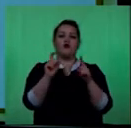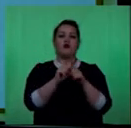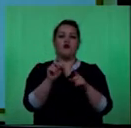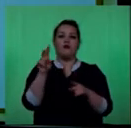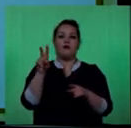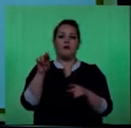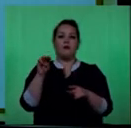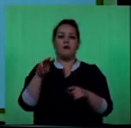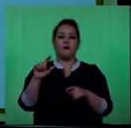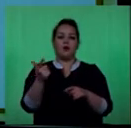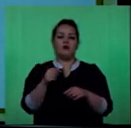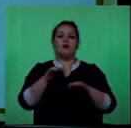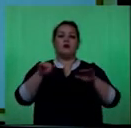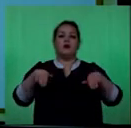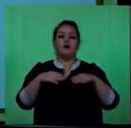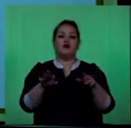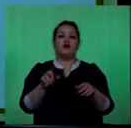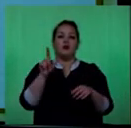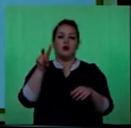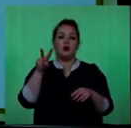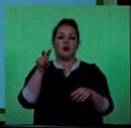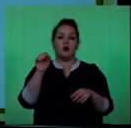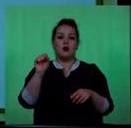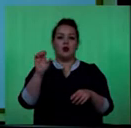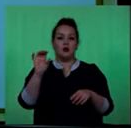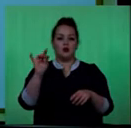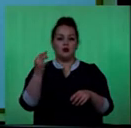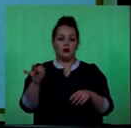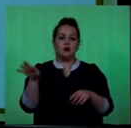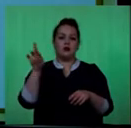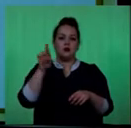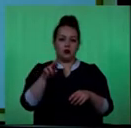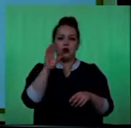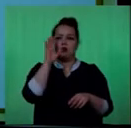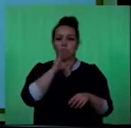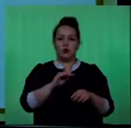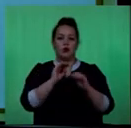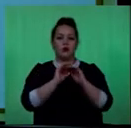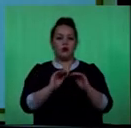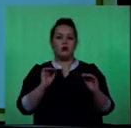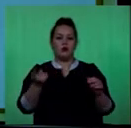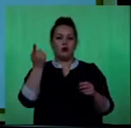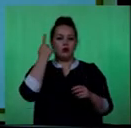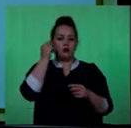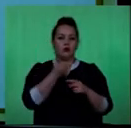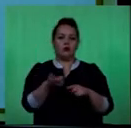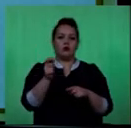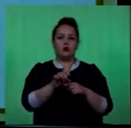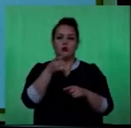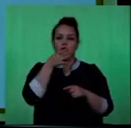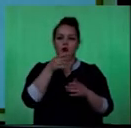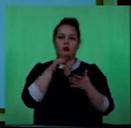пропущен гласный я успели ребята я думаю что вам очень понравилось